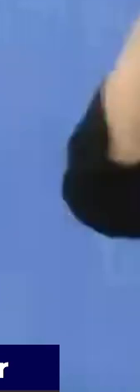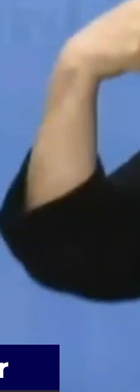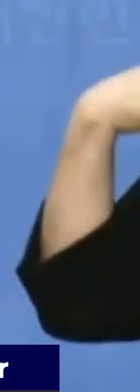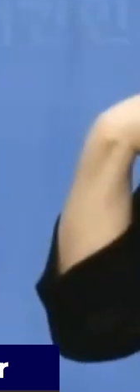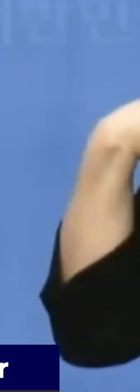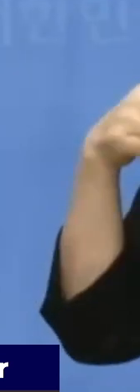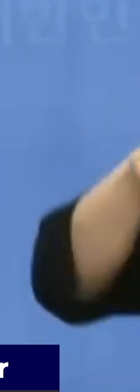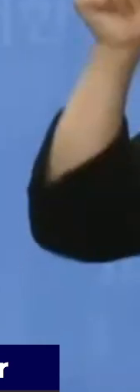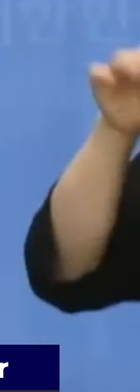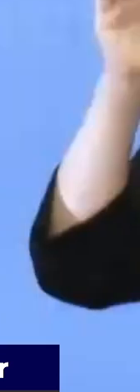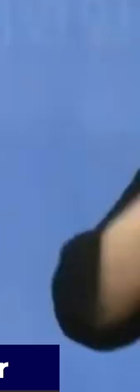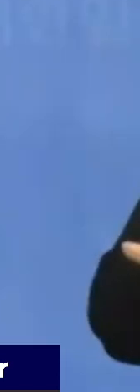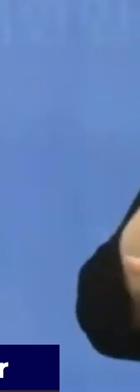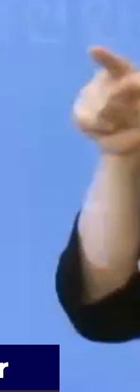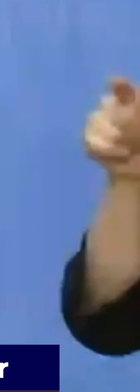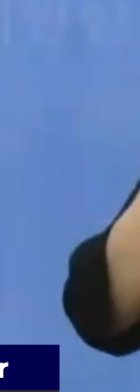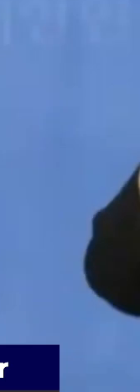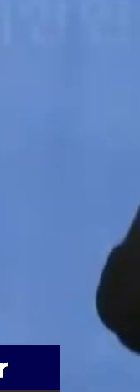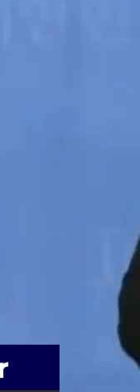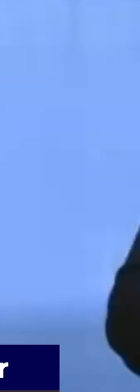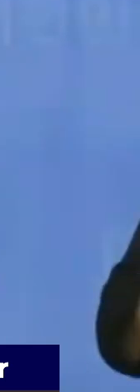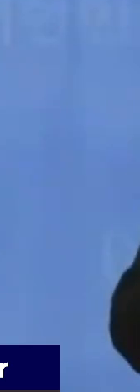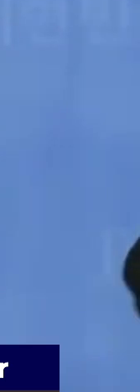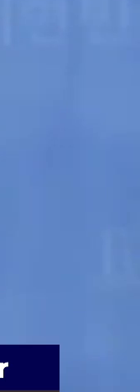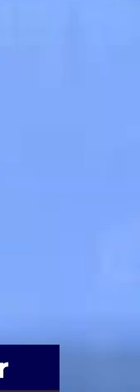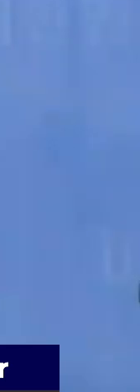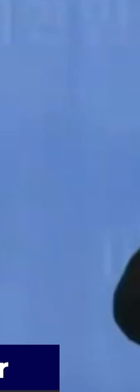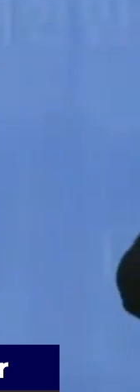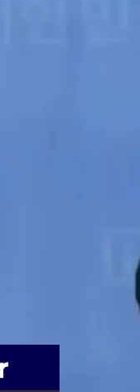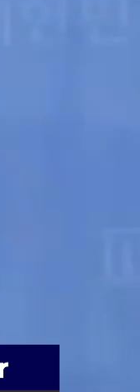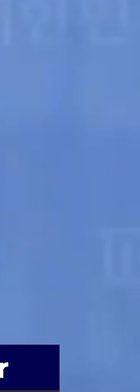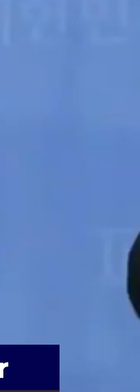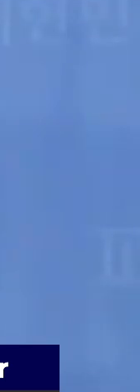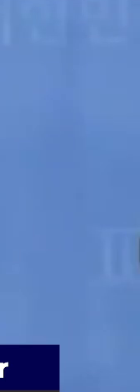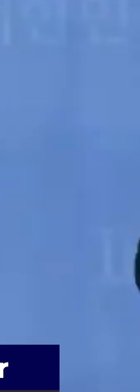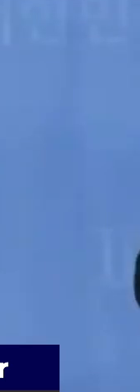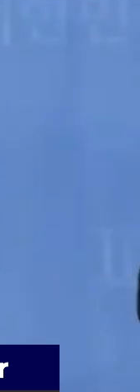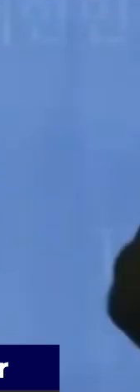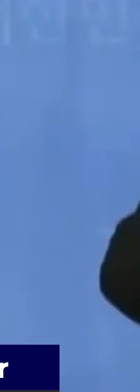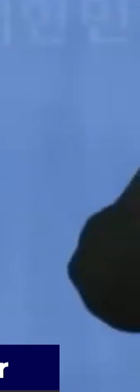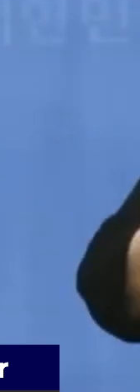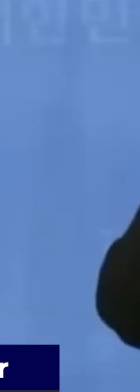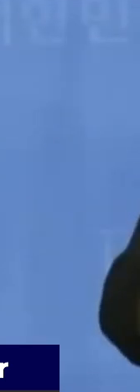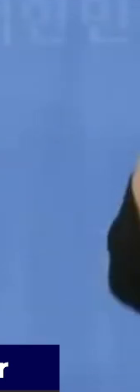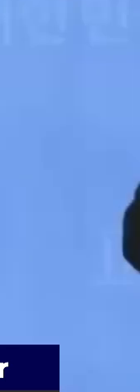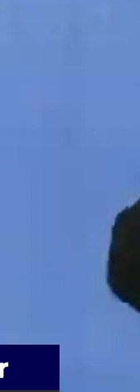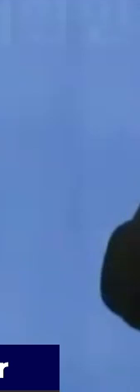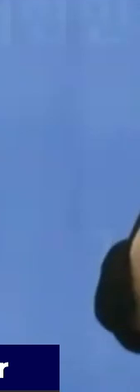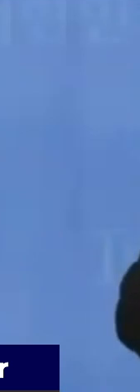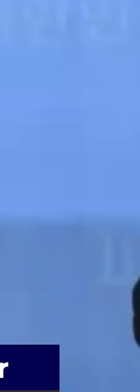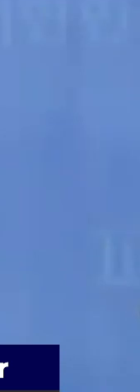대참사를 반복하지 않기 위해 능력과 전문성을 기준으로 공정한 인사를 하고자 심혈을 기울여왔으나